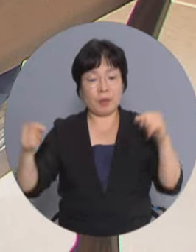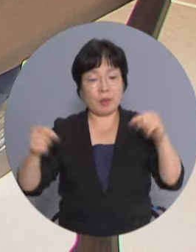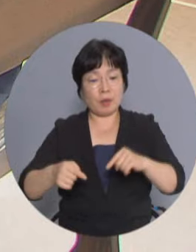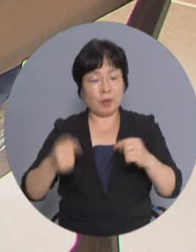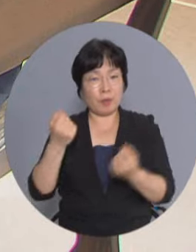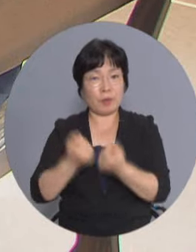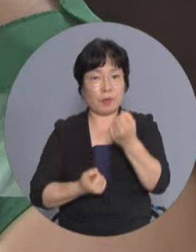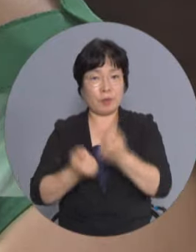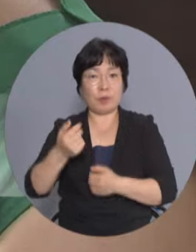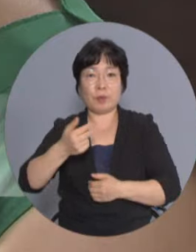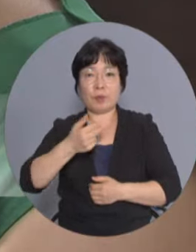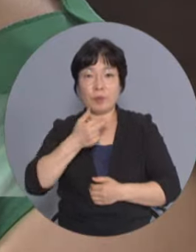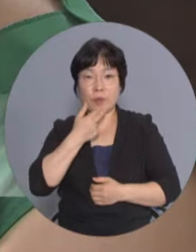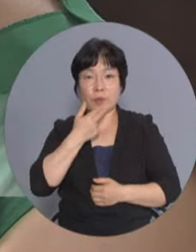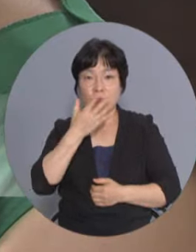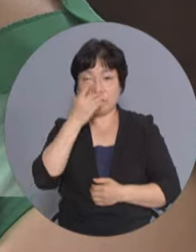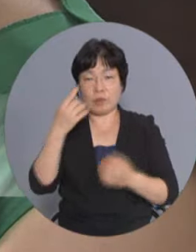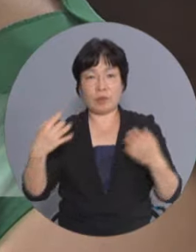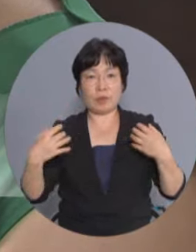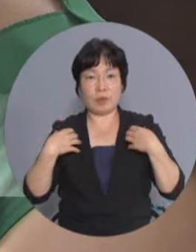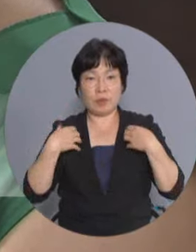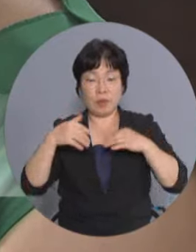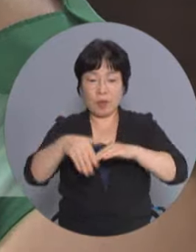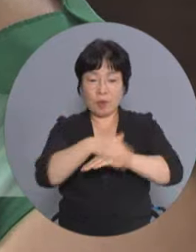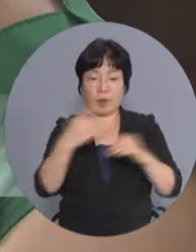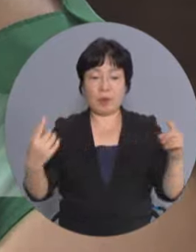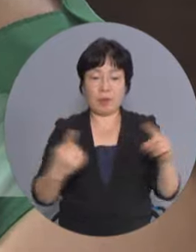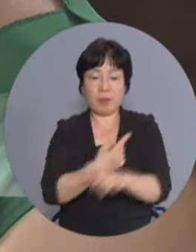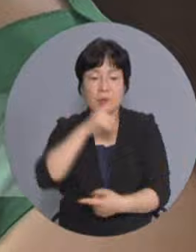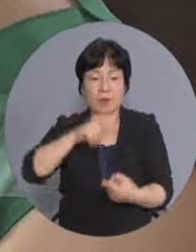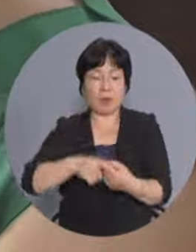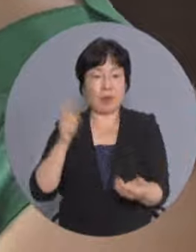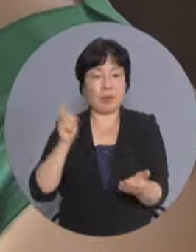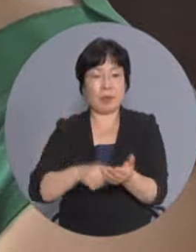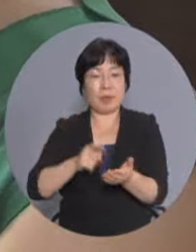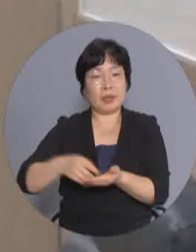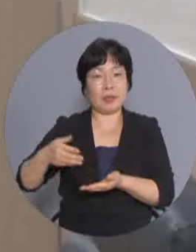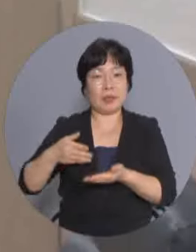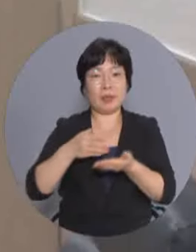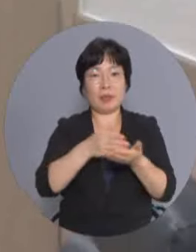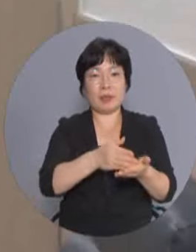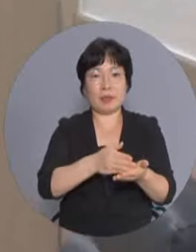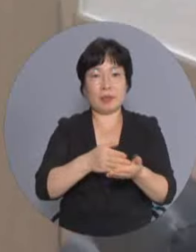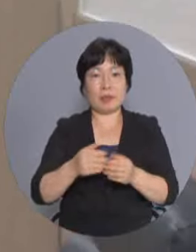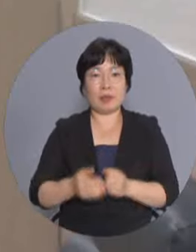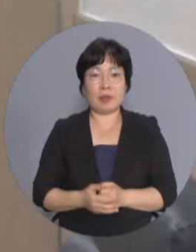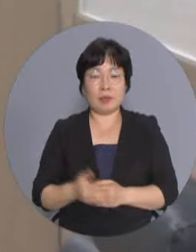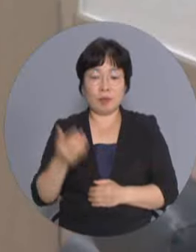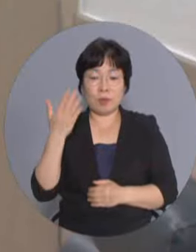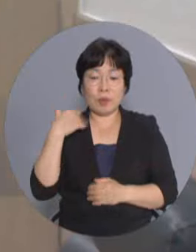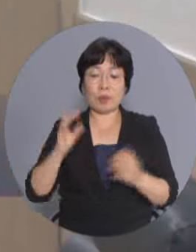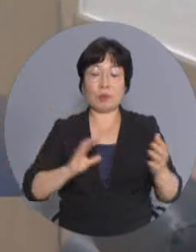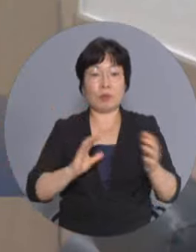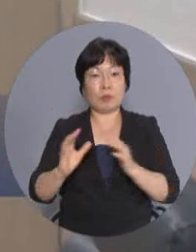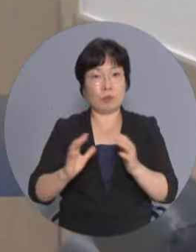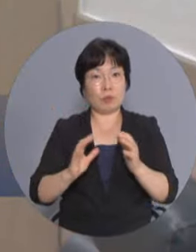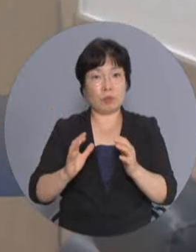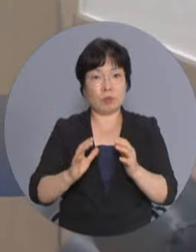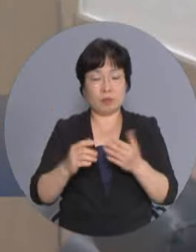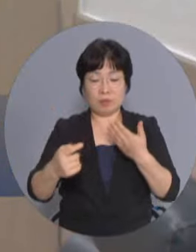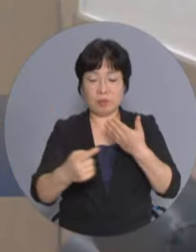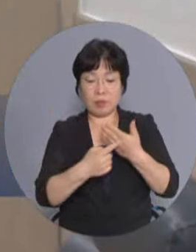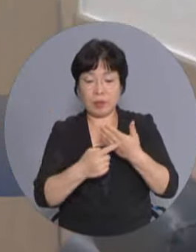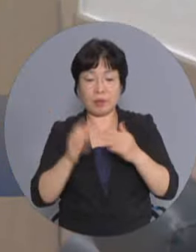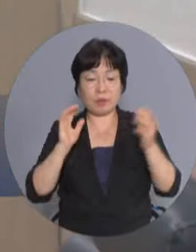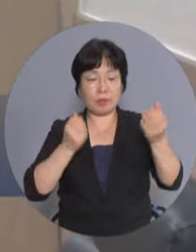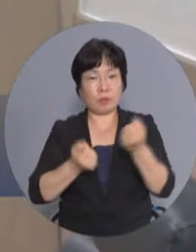설명도 없었다며 순천시가 계획을 수정할 것을 촉구했습니다. 간담회를 최근에 해가지고 형식적으로